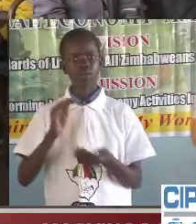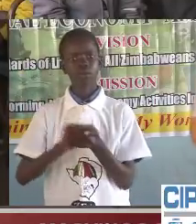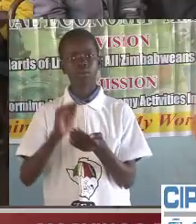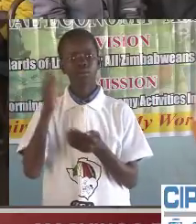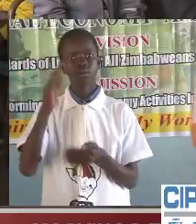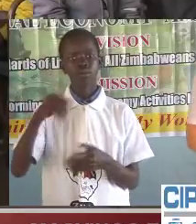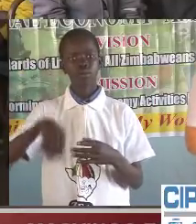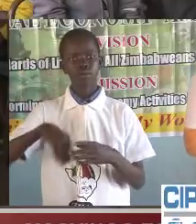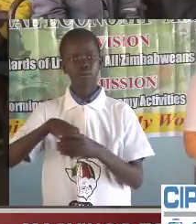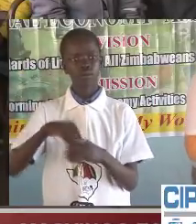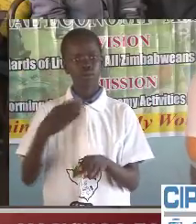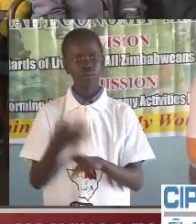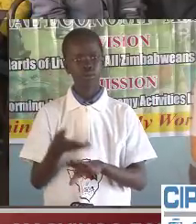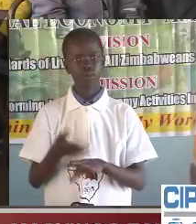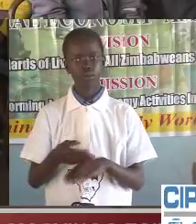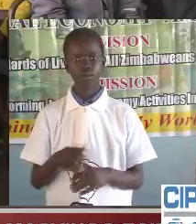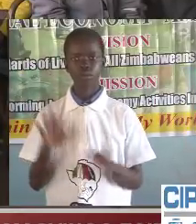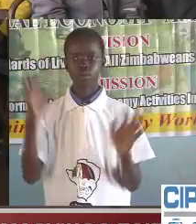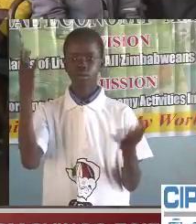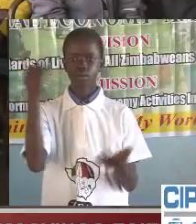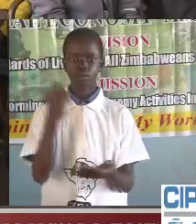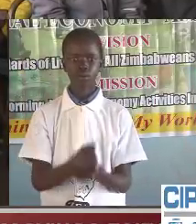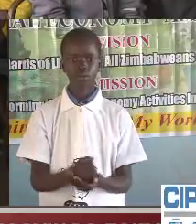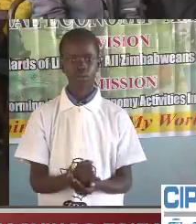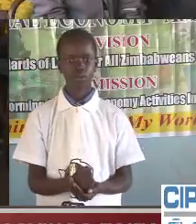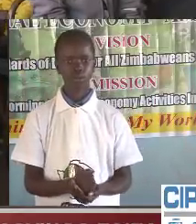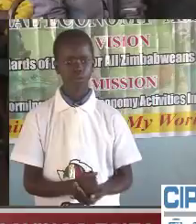mangwanana ano muzita raJesu. Amen.